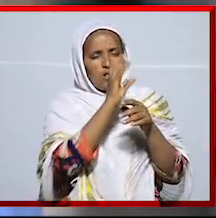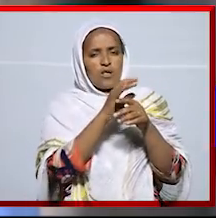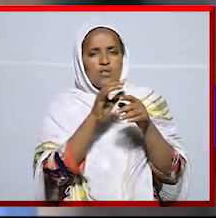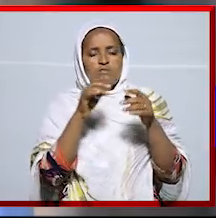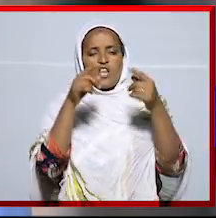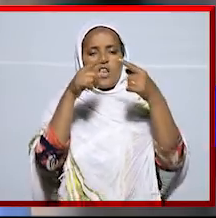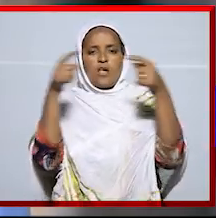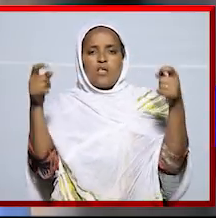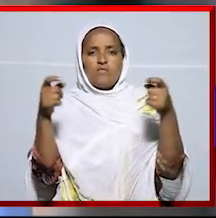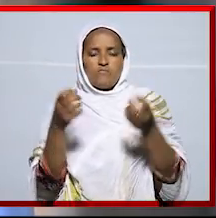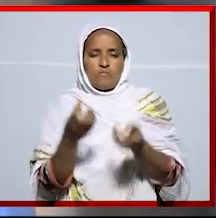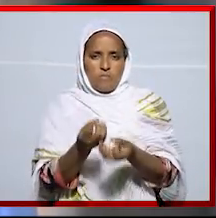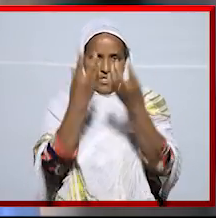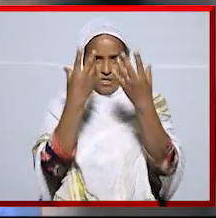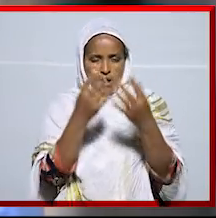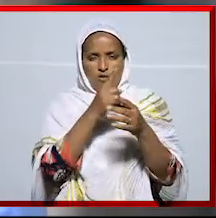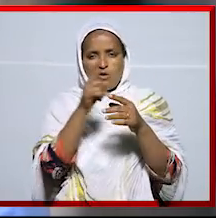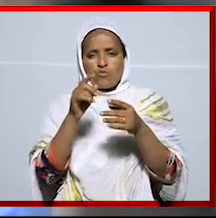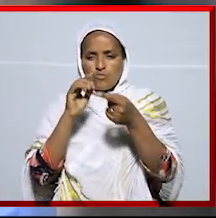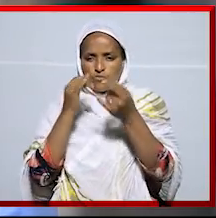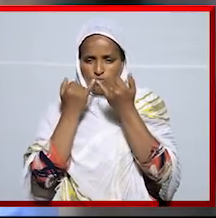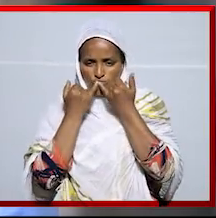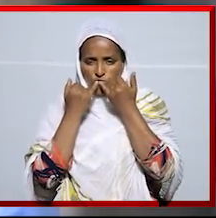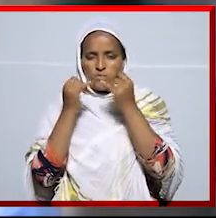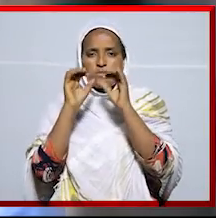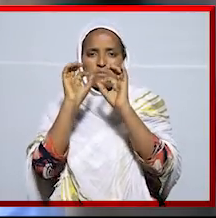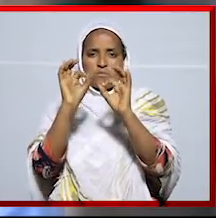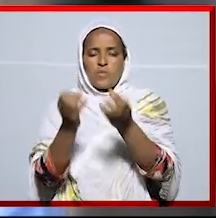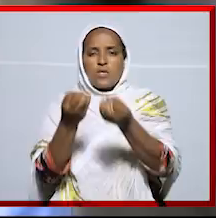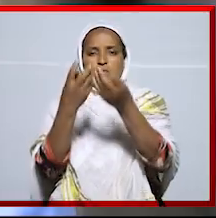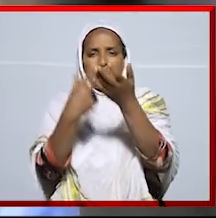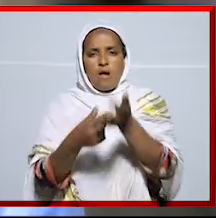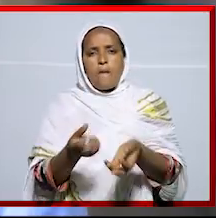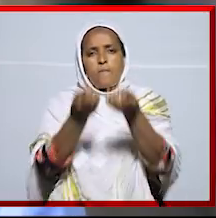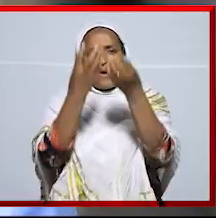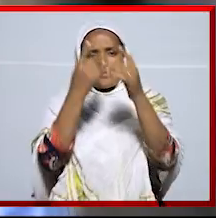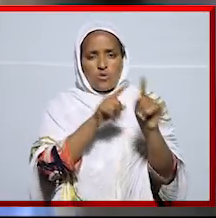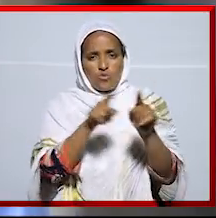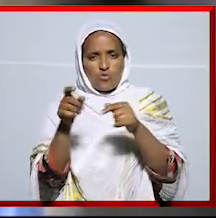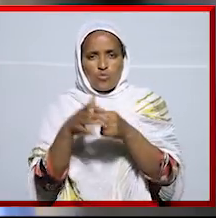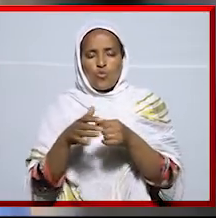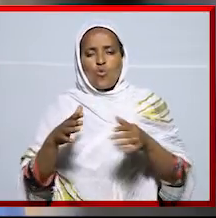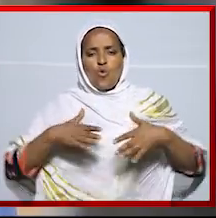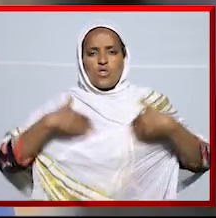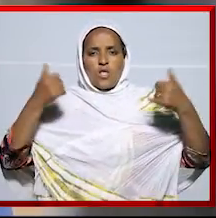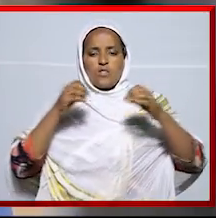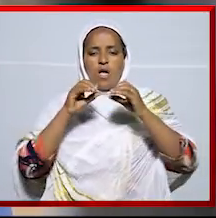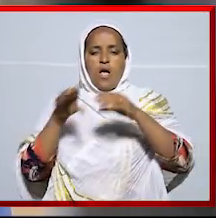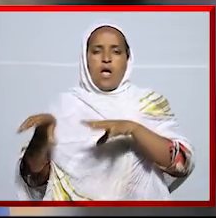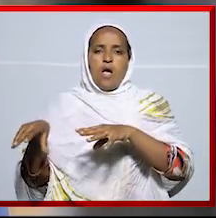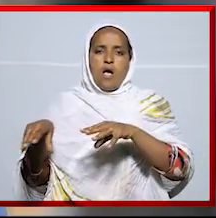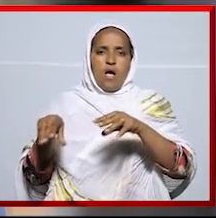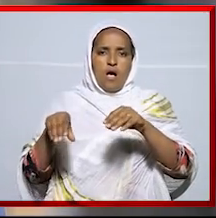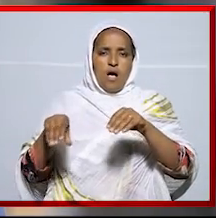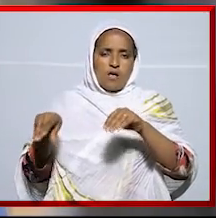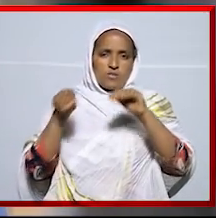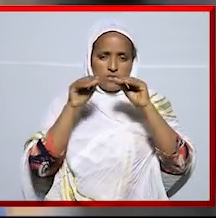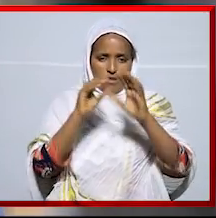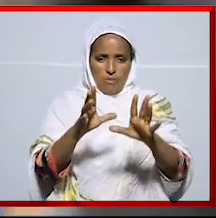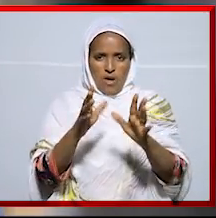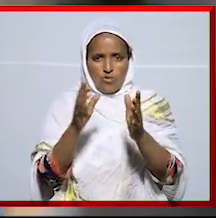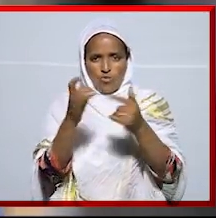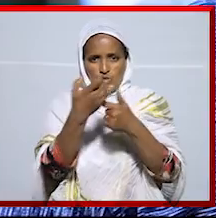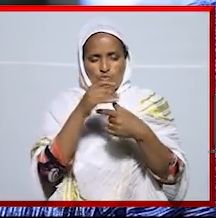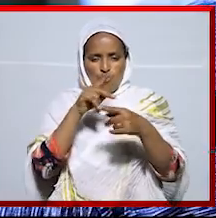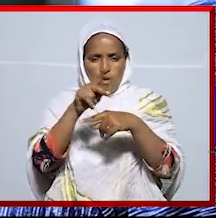ይበዛል፣ አንዳንዱ ጋር ደግሞ ፖዚቲቭ ነገሩ ይበዛል። እና ግን ያው በአብዛኛው የወጣቱ አስተማሪ የሆነ ፕሮግራም አለ ብዬ አላስብም ነኝ። እና ያው ኔጌቲቭ